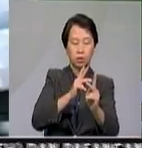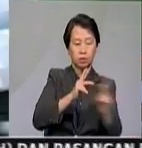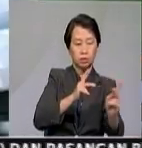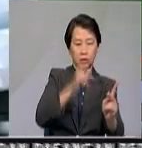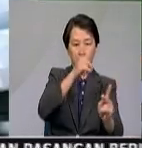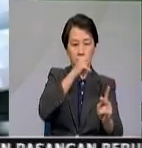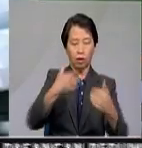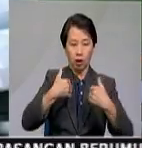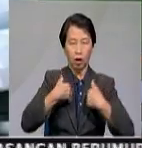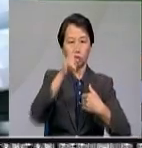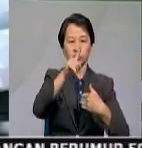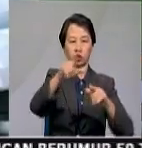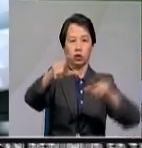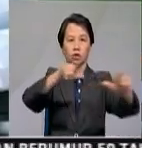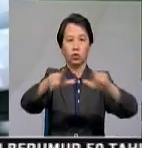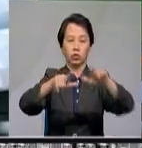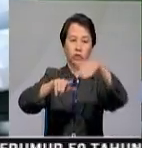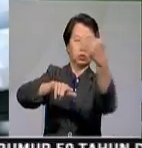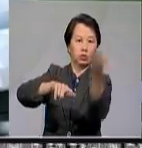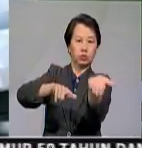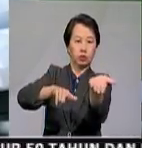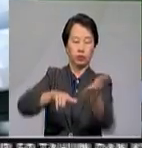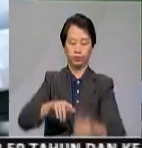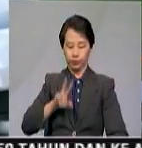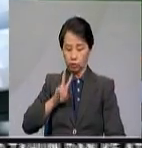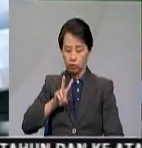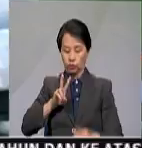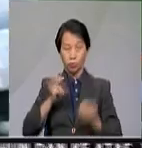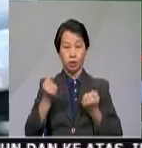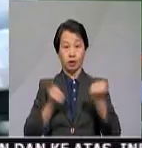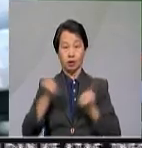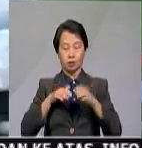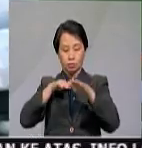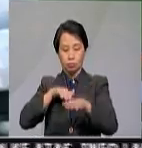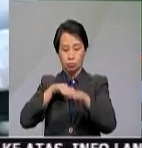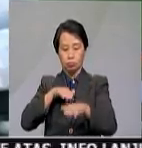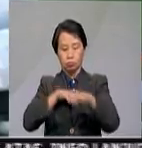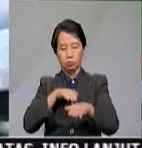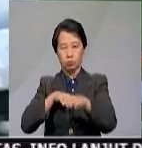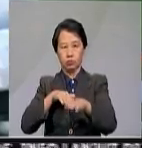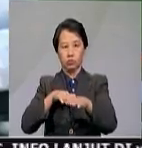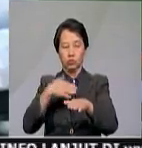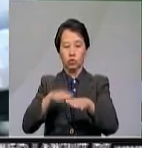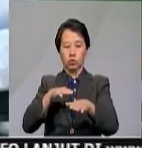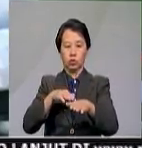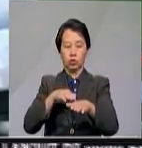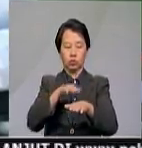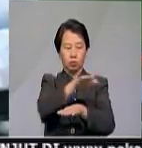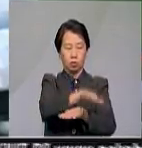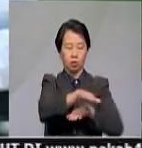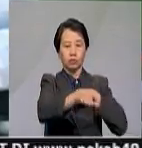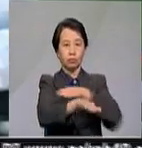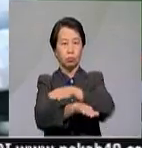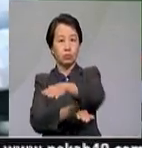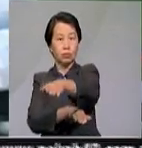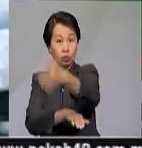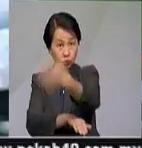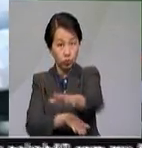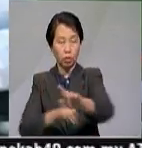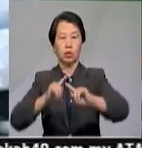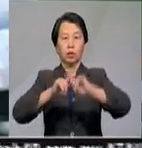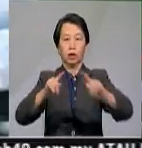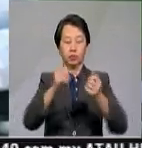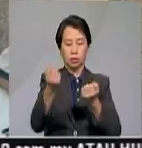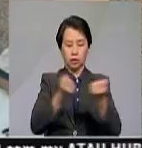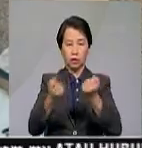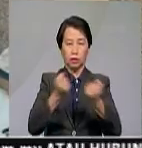kerana terdapat sebuah lori terbalik. Dua kereta awal yang berkonvoi bersama telah melepasi kawasan lori terbalik berkenaan. Bagaimanapun,